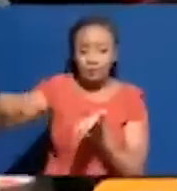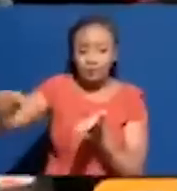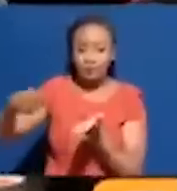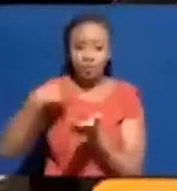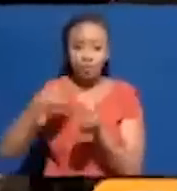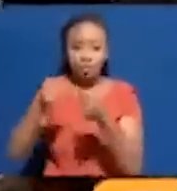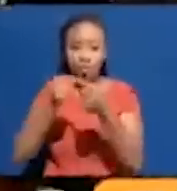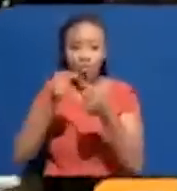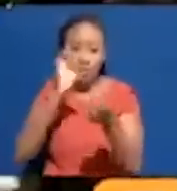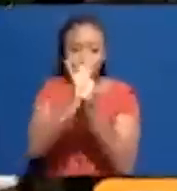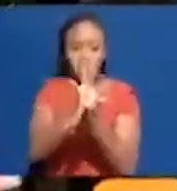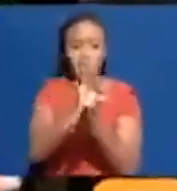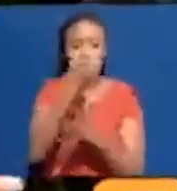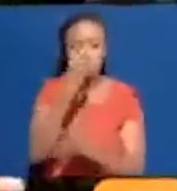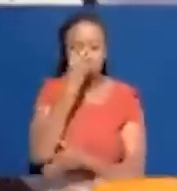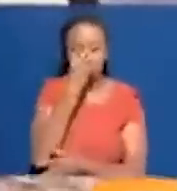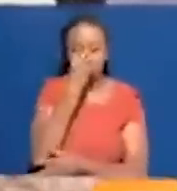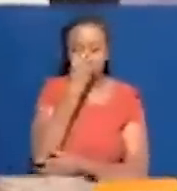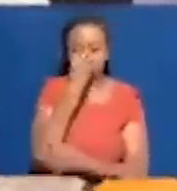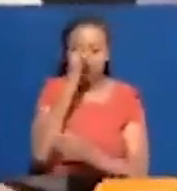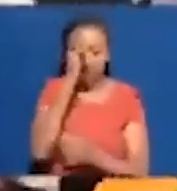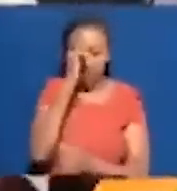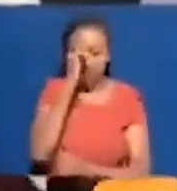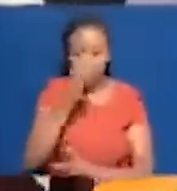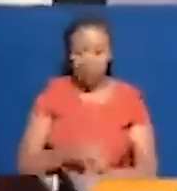criticism from the Kenya Kwanza side.